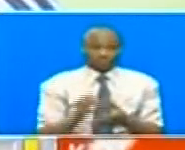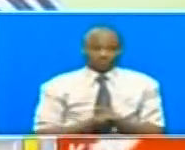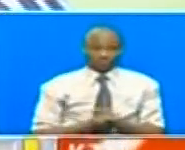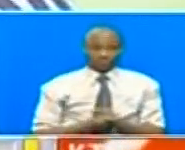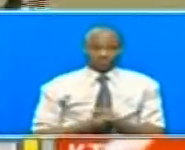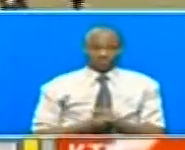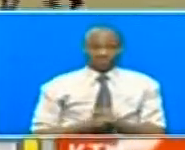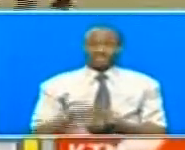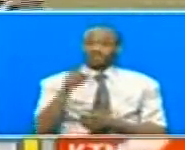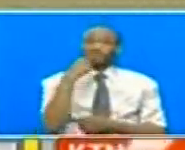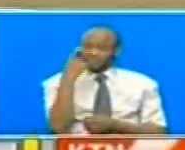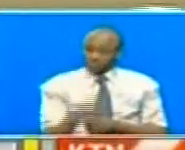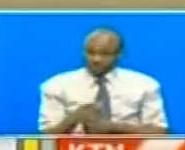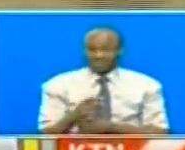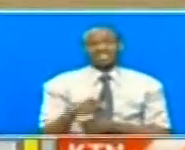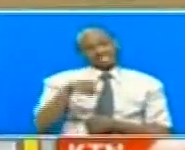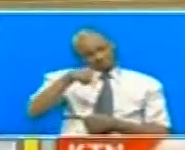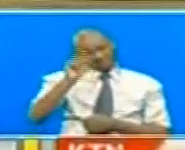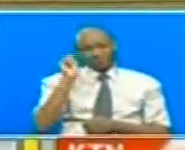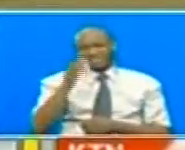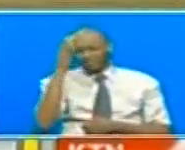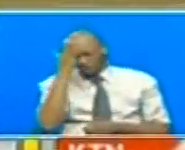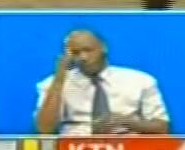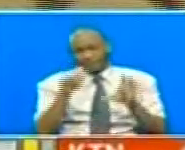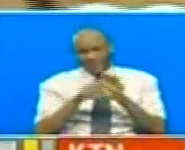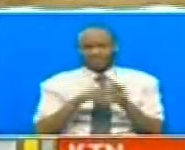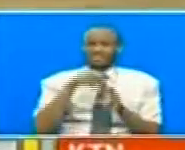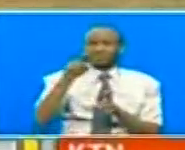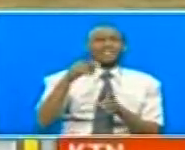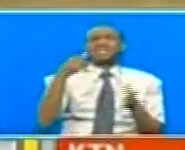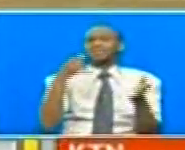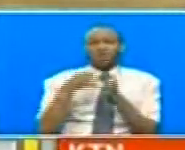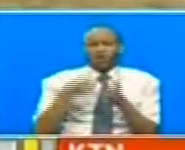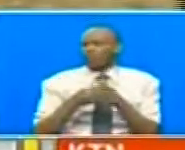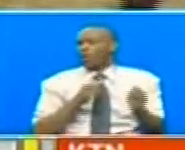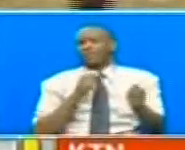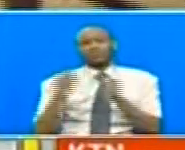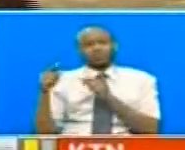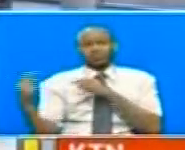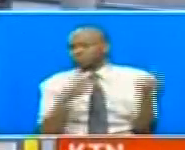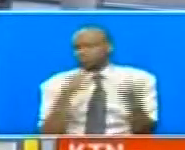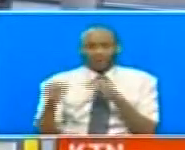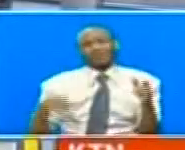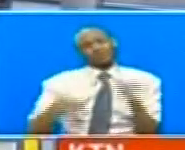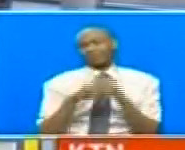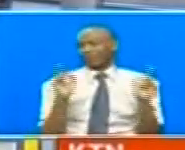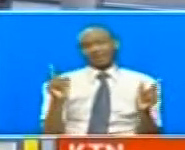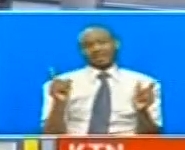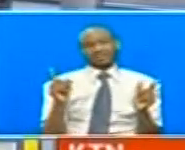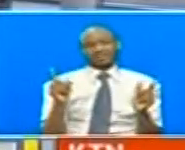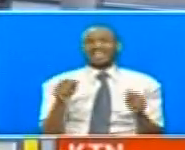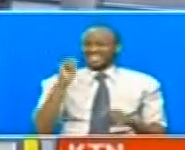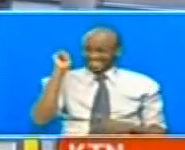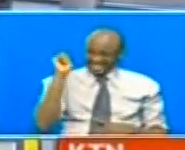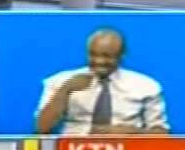yao ni kuhakikisha kwamba wachezaji wametiliwa maanani wala si kujihusisha na malumbano ya soka nchini kwa sasa. Kenya bado